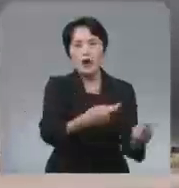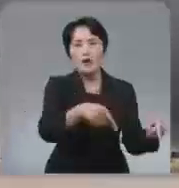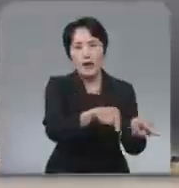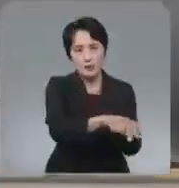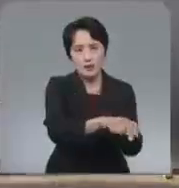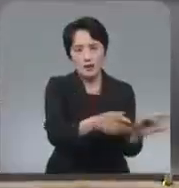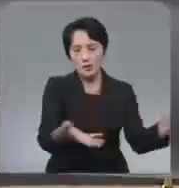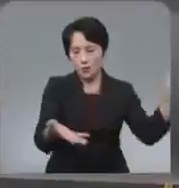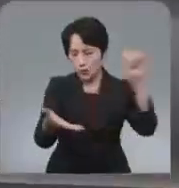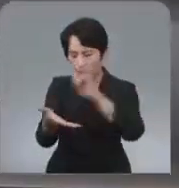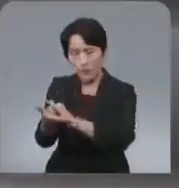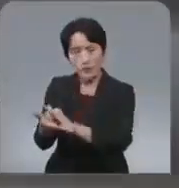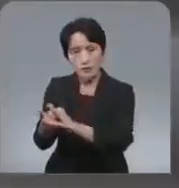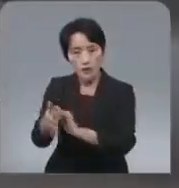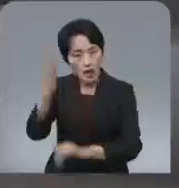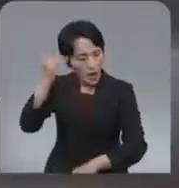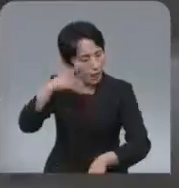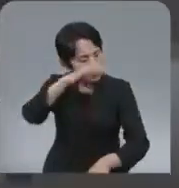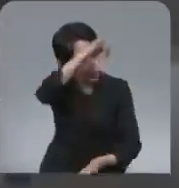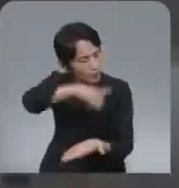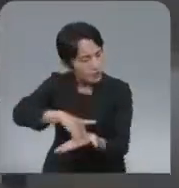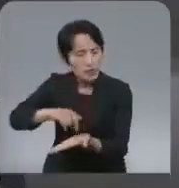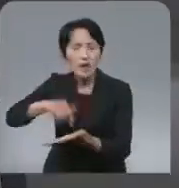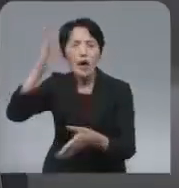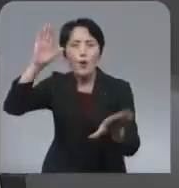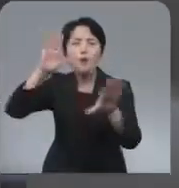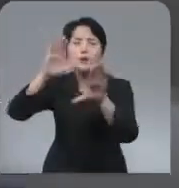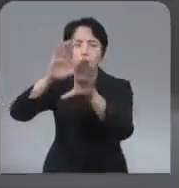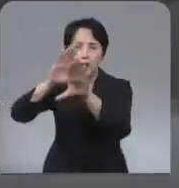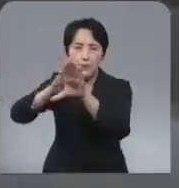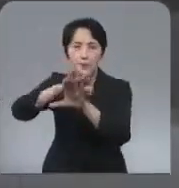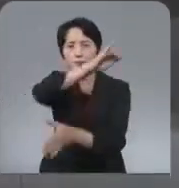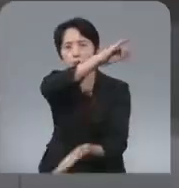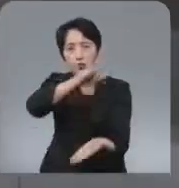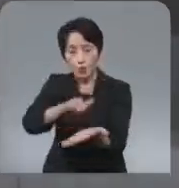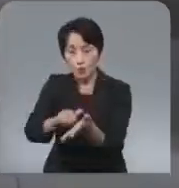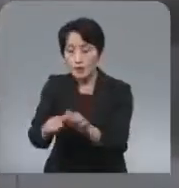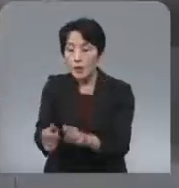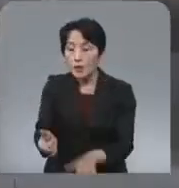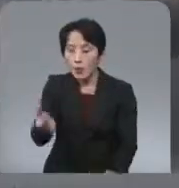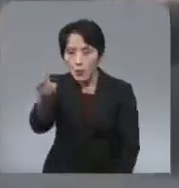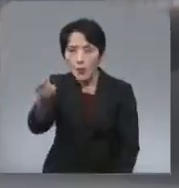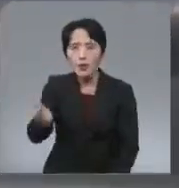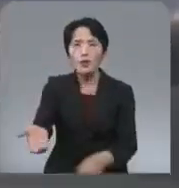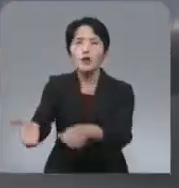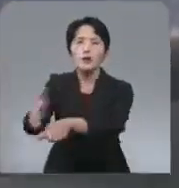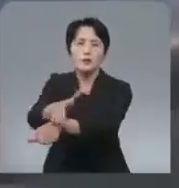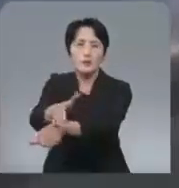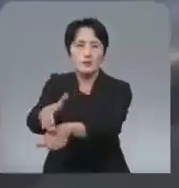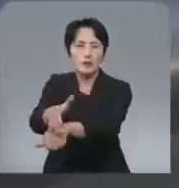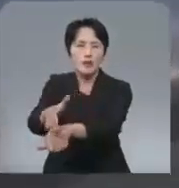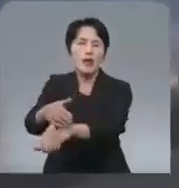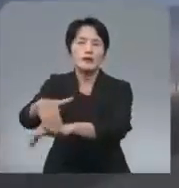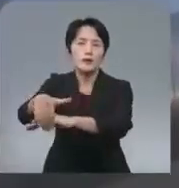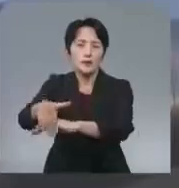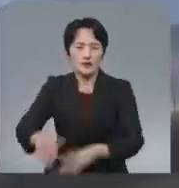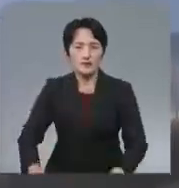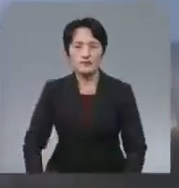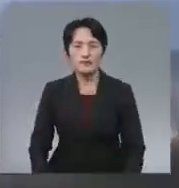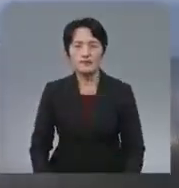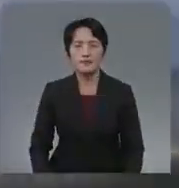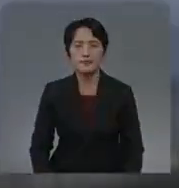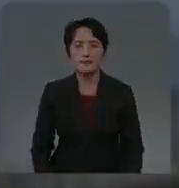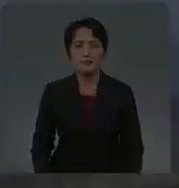choi young jin assistera à la cérémonie de réception dès son arrivée prévue cette nuit à la base de